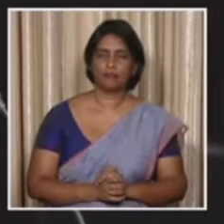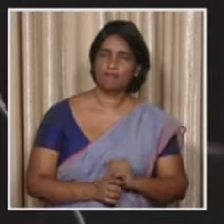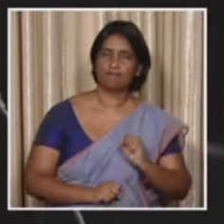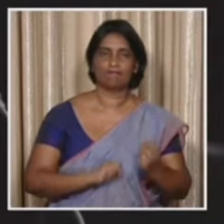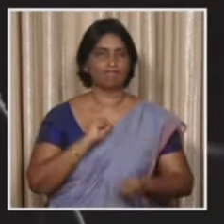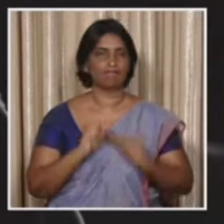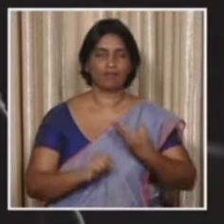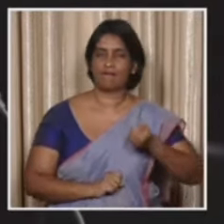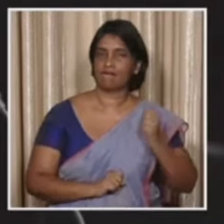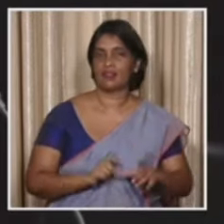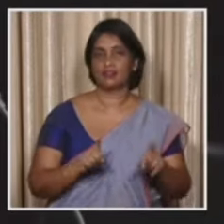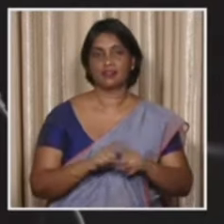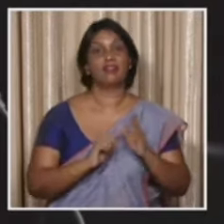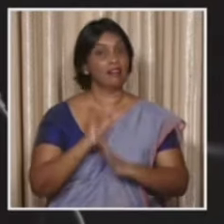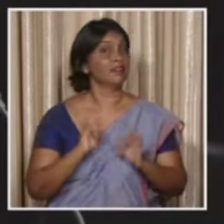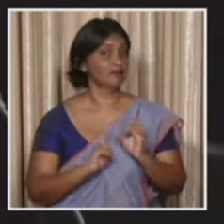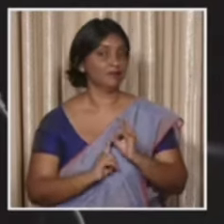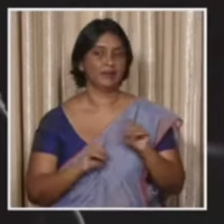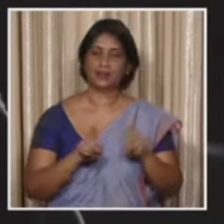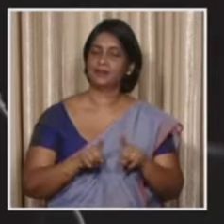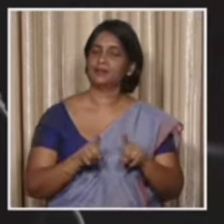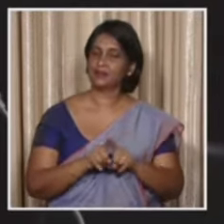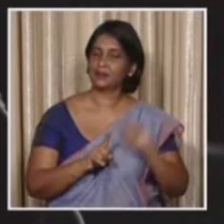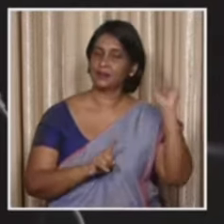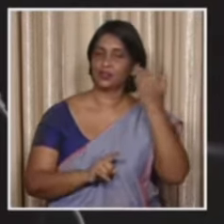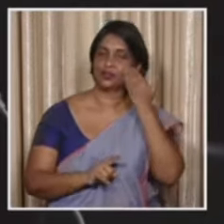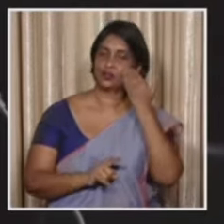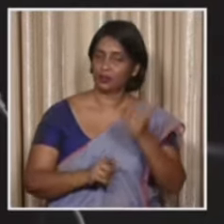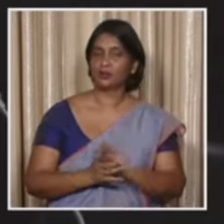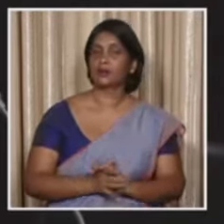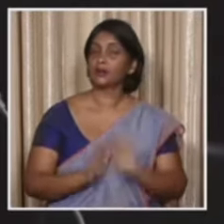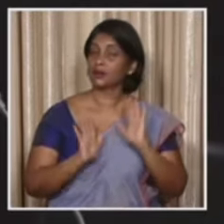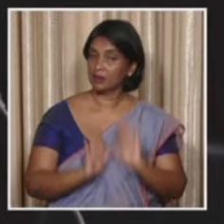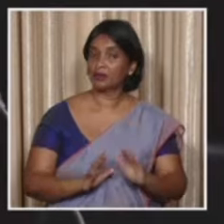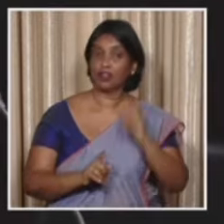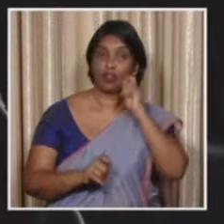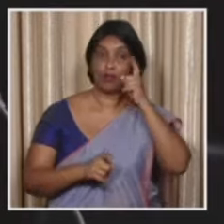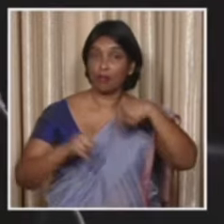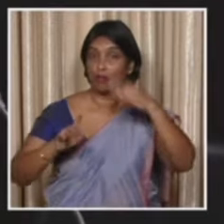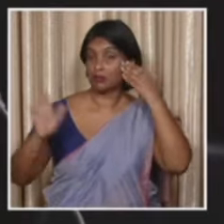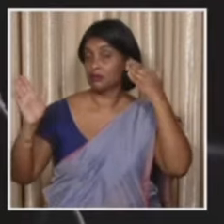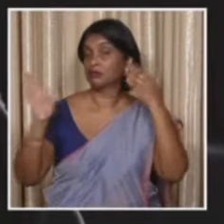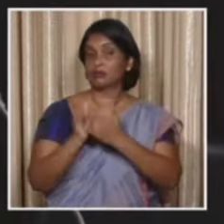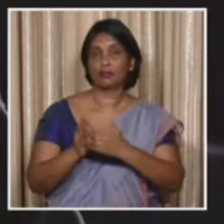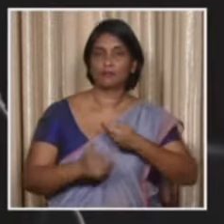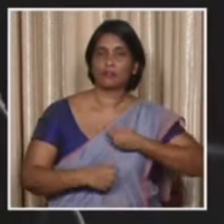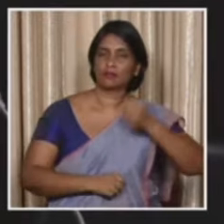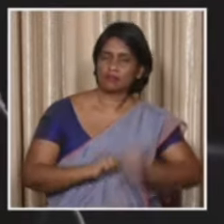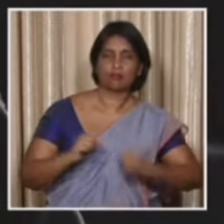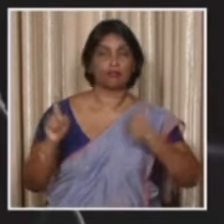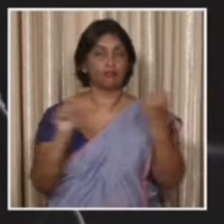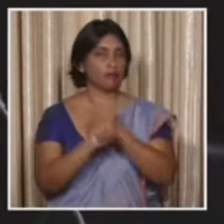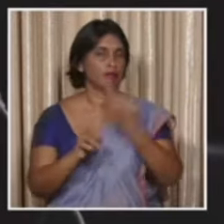கலகாரி மந்திரியே கட்டியட்ட தமாய் கௌரு தக்கி நமுத் ஜனதா வேணுவேன் கலகாரித்வ